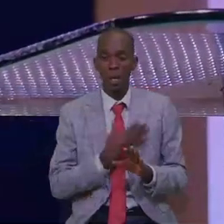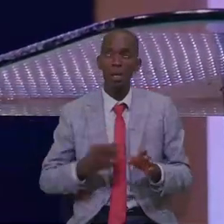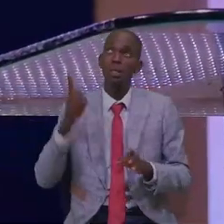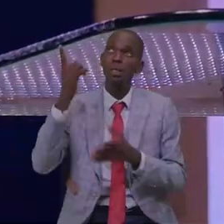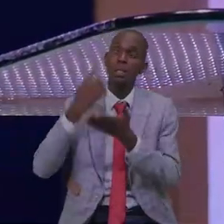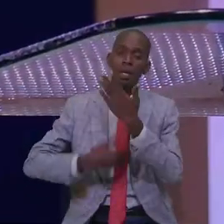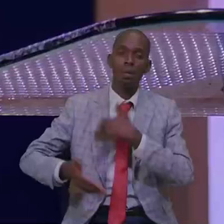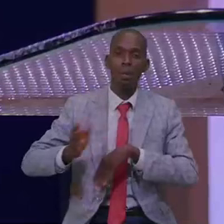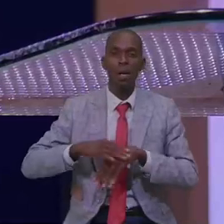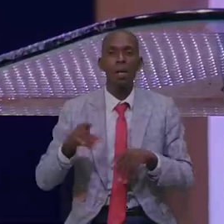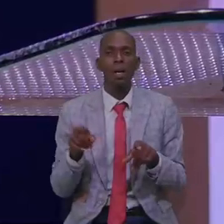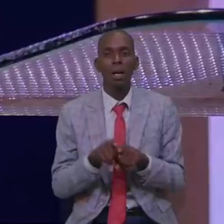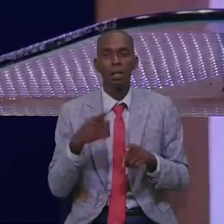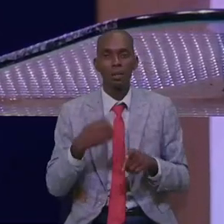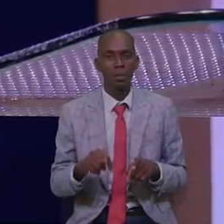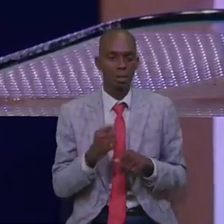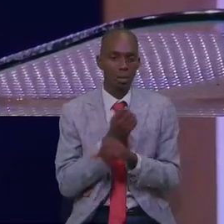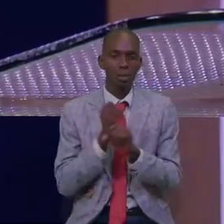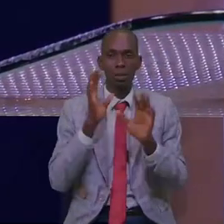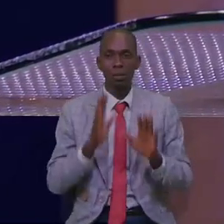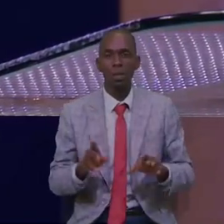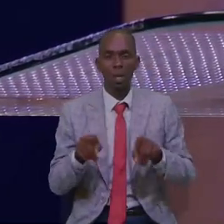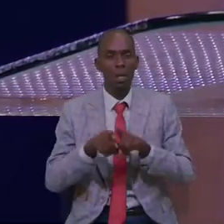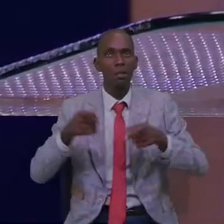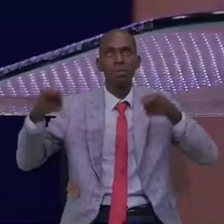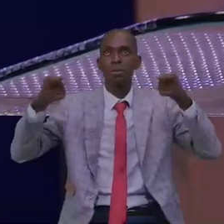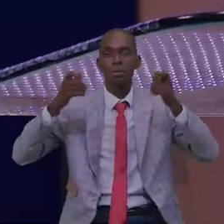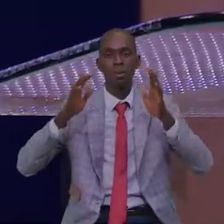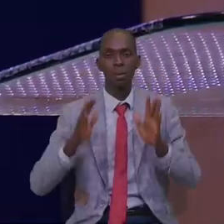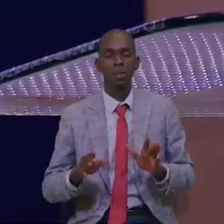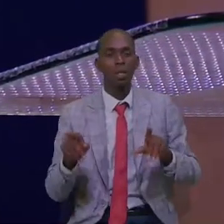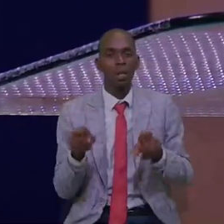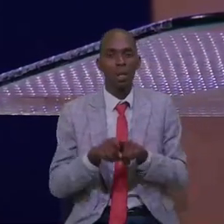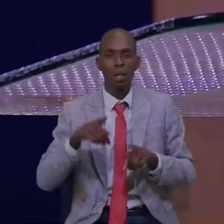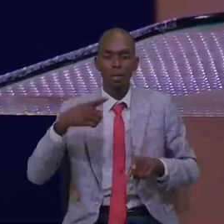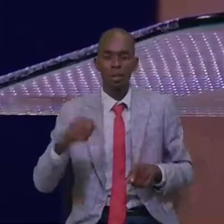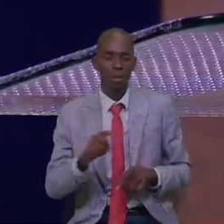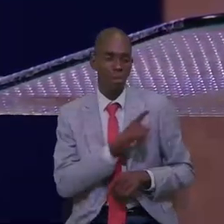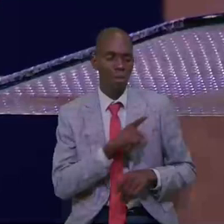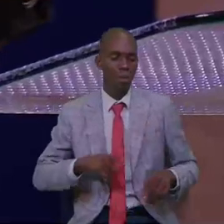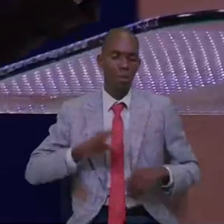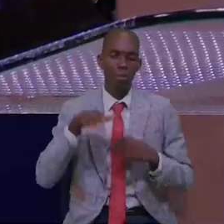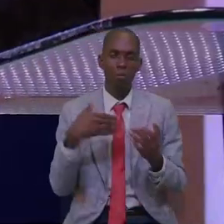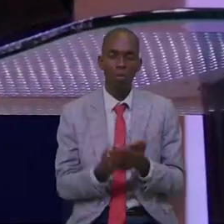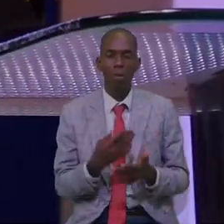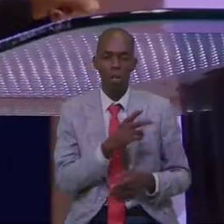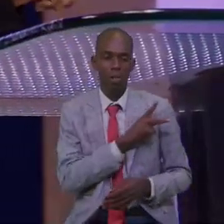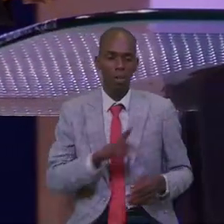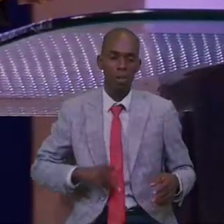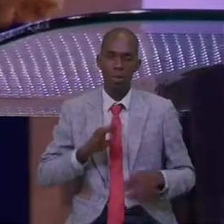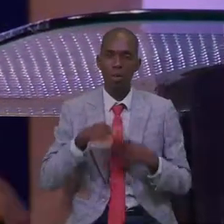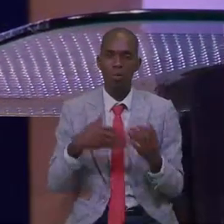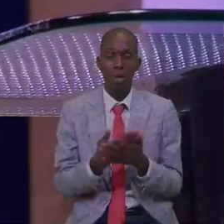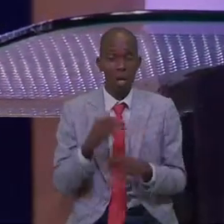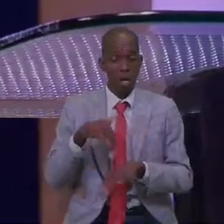un souverain, il reviendra comme un gouverneur, comme le roi des rois et le seigneur des seigneurs. Il ne sera plus